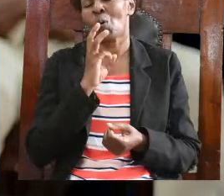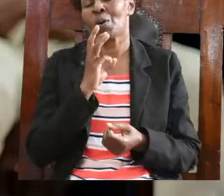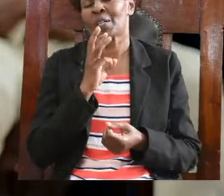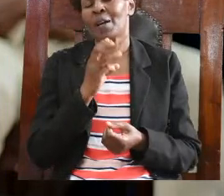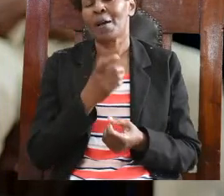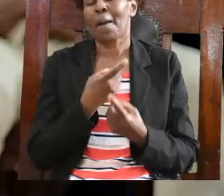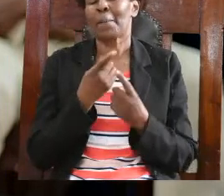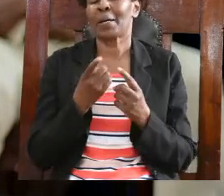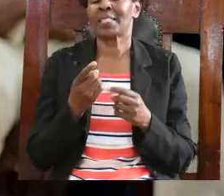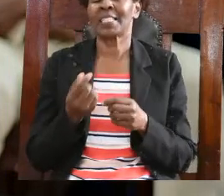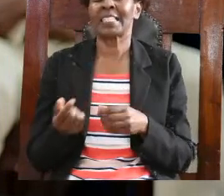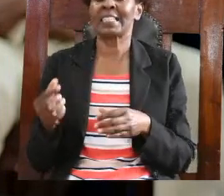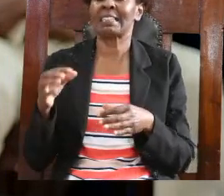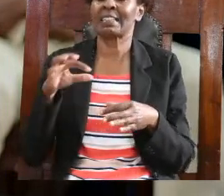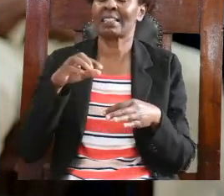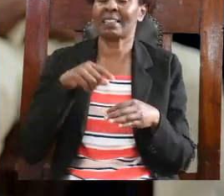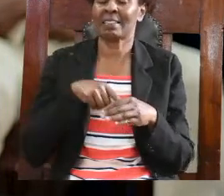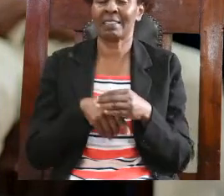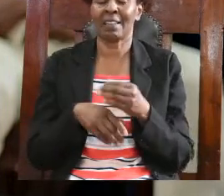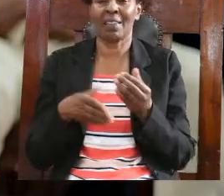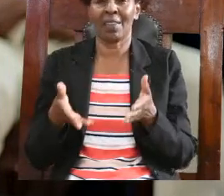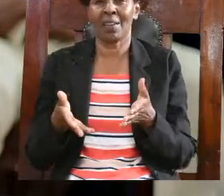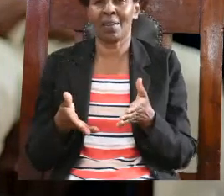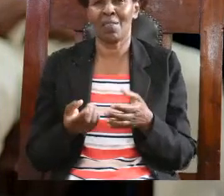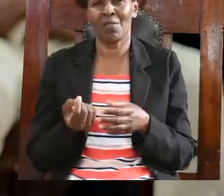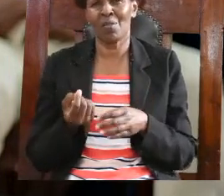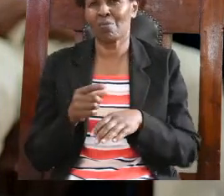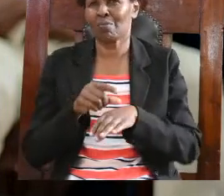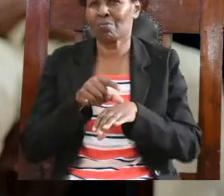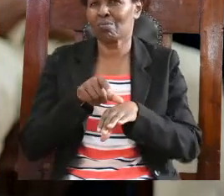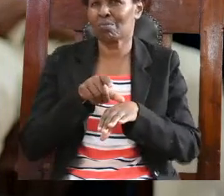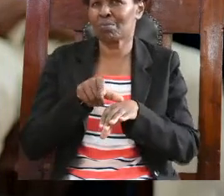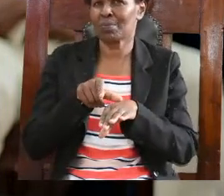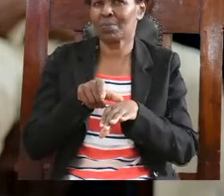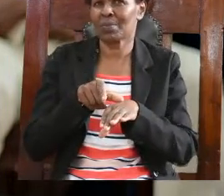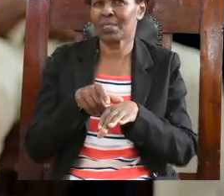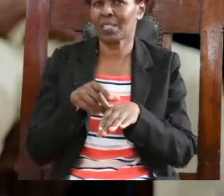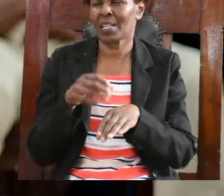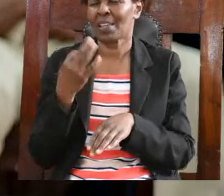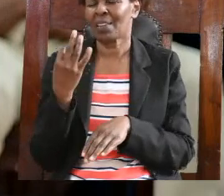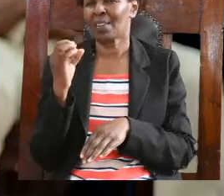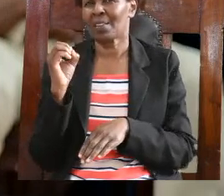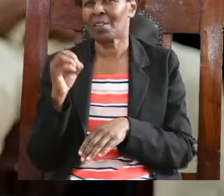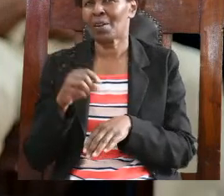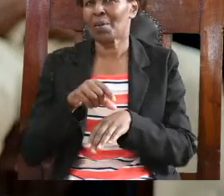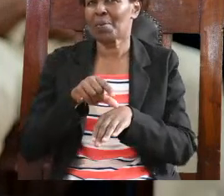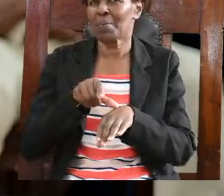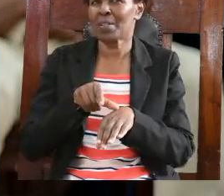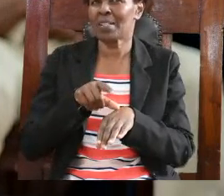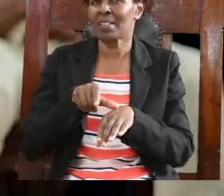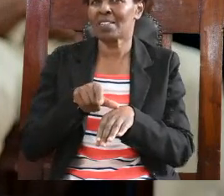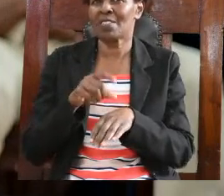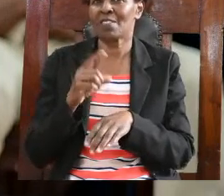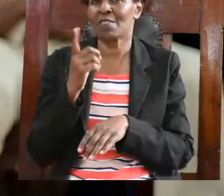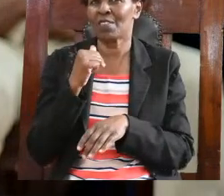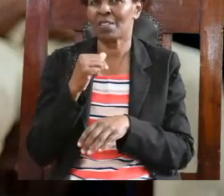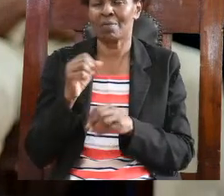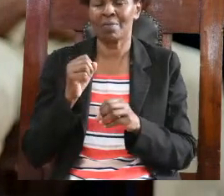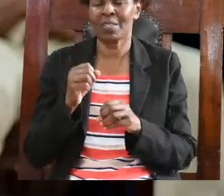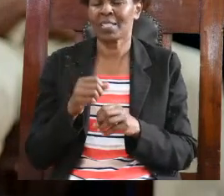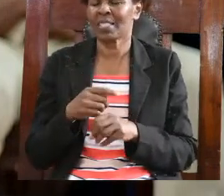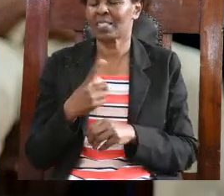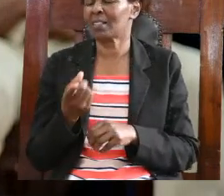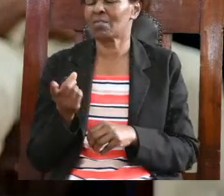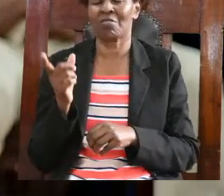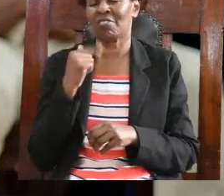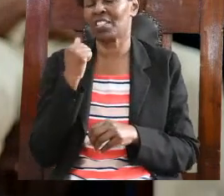Lakini alipoingia pale, baada ya dakika chache, hata nusu saa haikuwa imepita, kasema amemaliza,